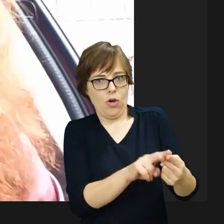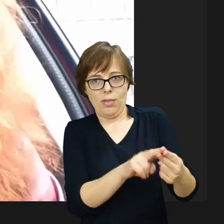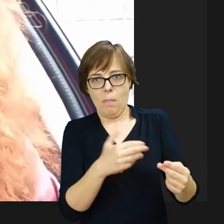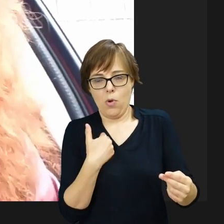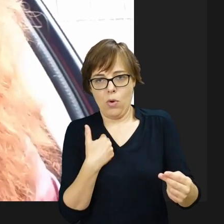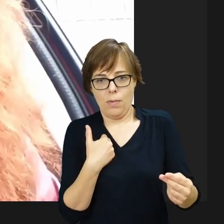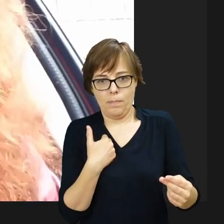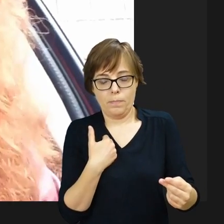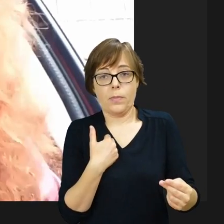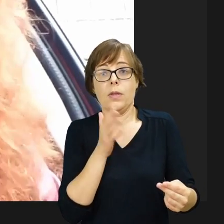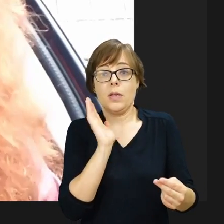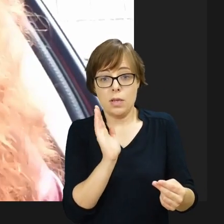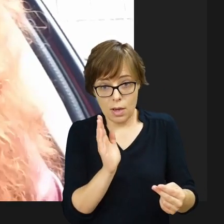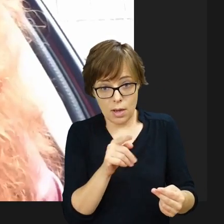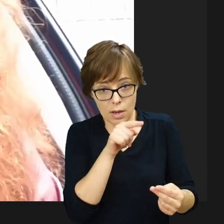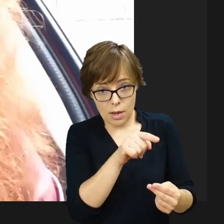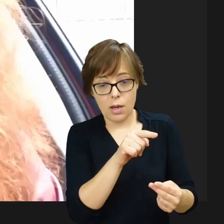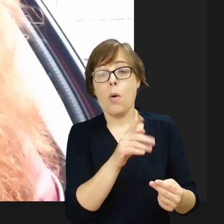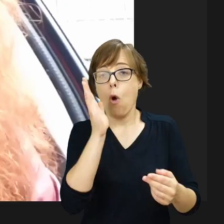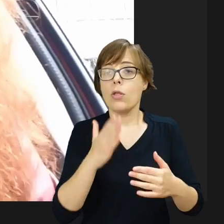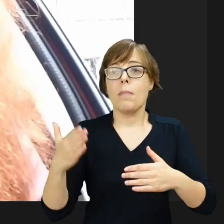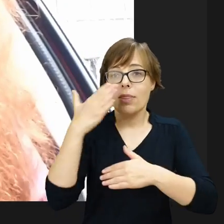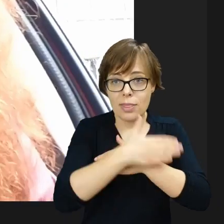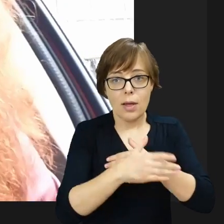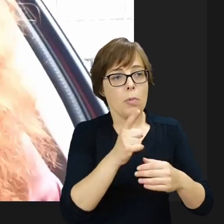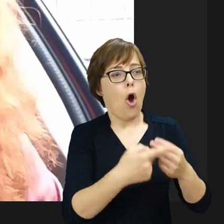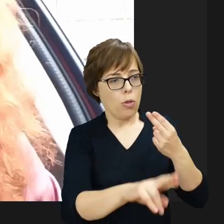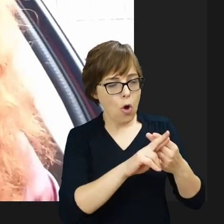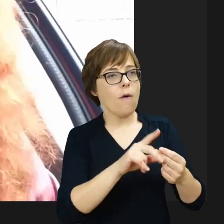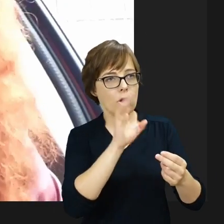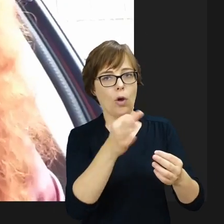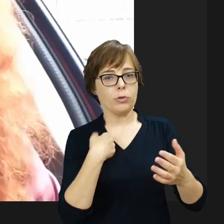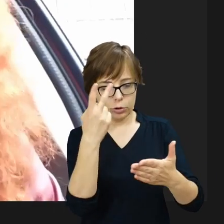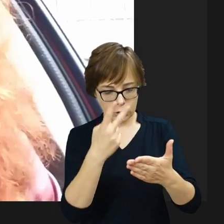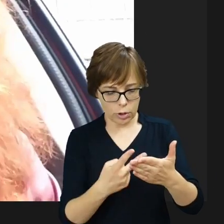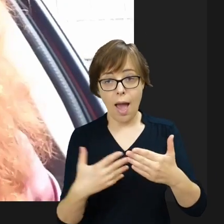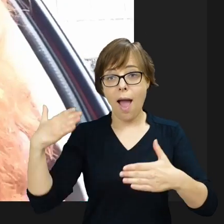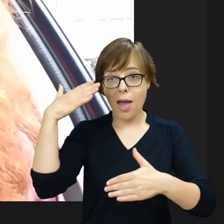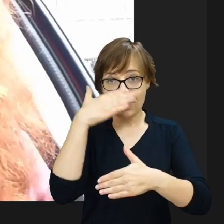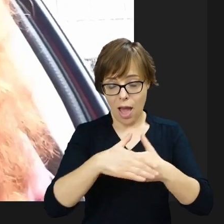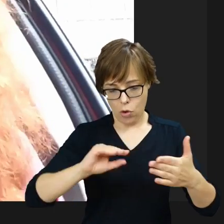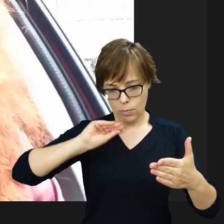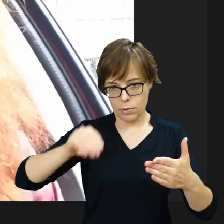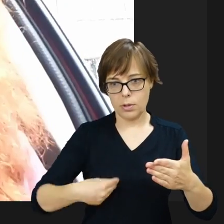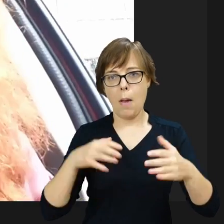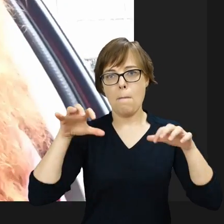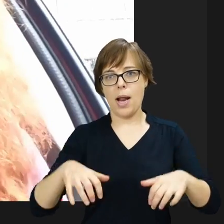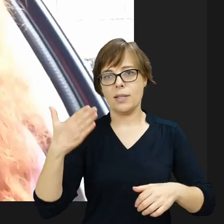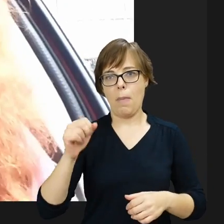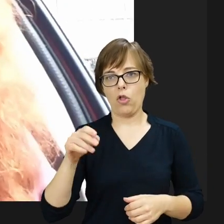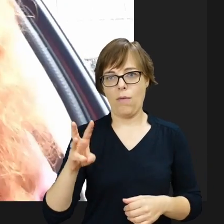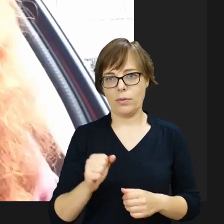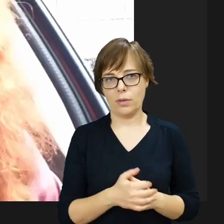kiedy dostałam odpowiedź, na końcu przeczytałam, podpisany przez panią prezes Manowską, więc trochę się